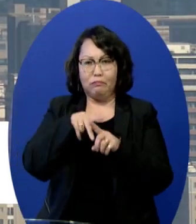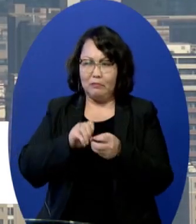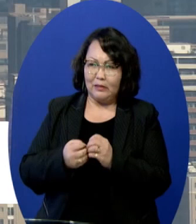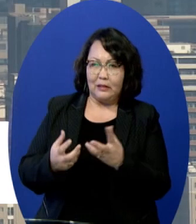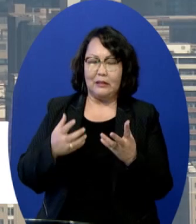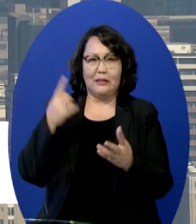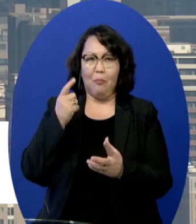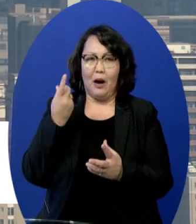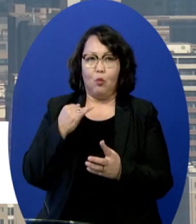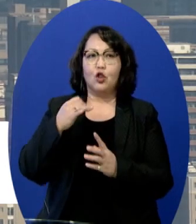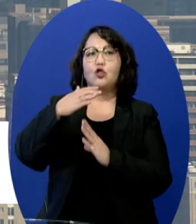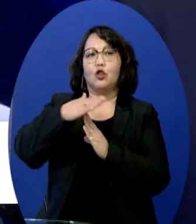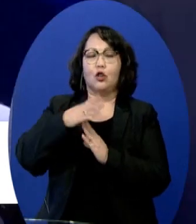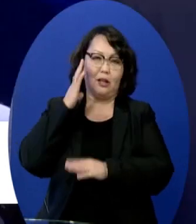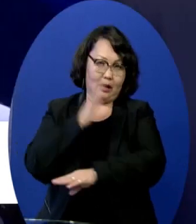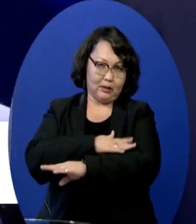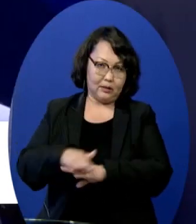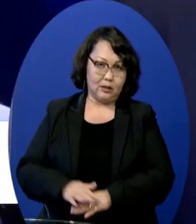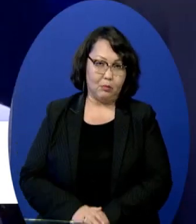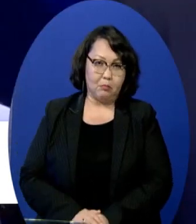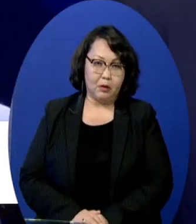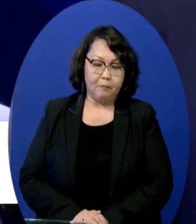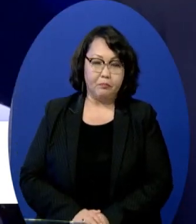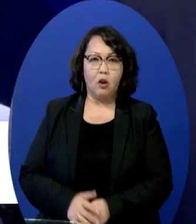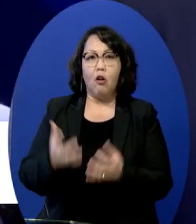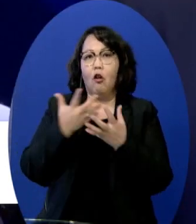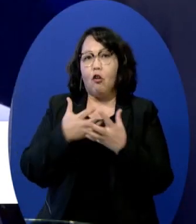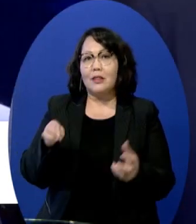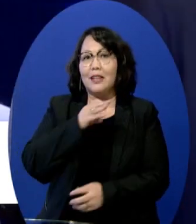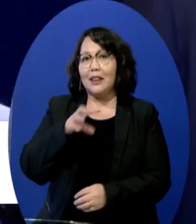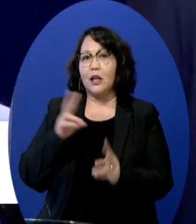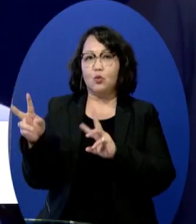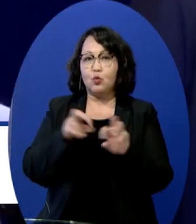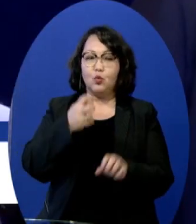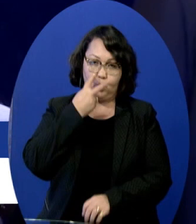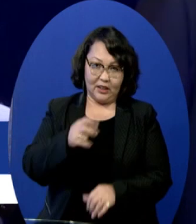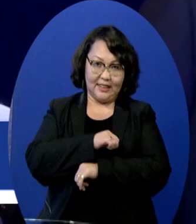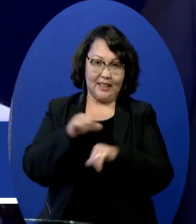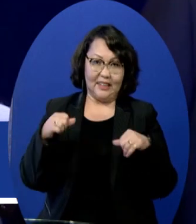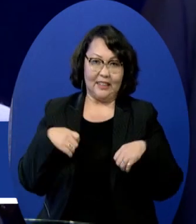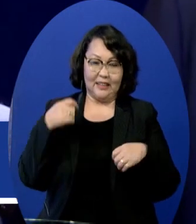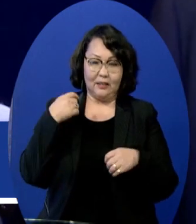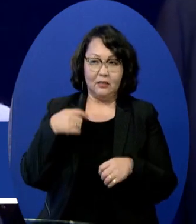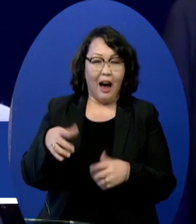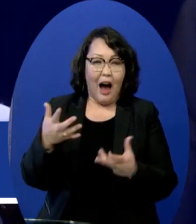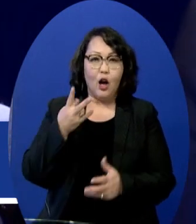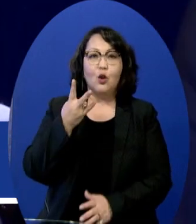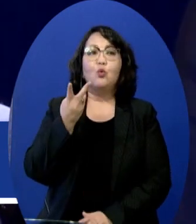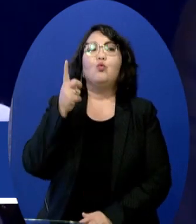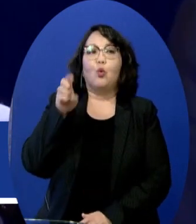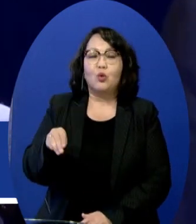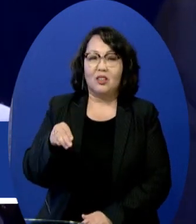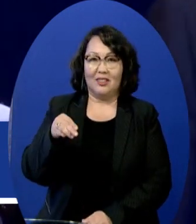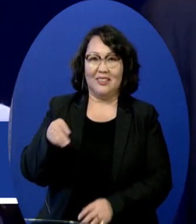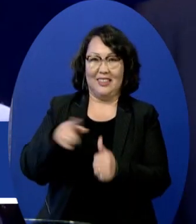судлаачид харж байна. Олон талаас нь судалж үзсэн. Гэхдээ иргэдийнхээ одоо нүхтэд амьдрэхгүй байшингаа очиад